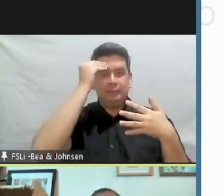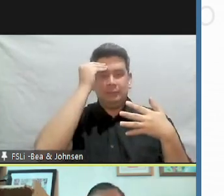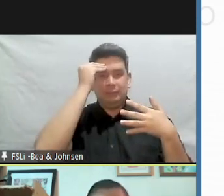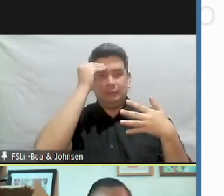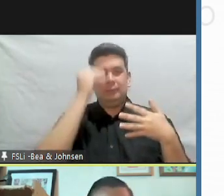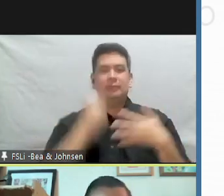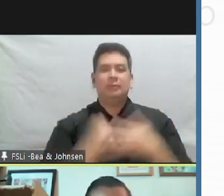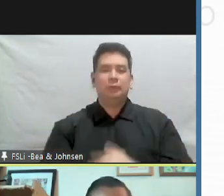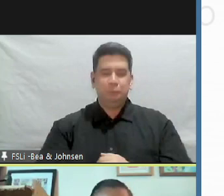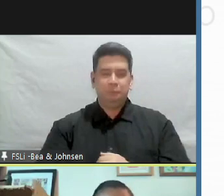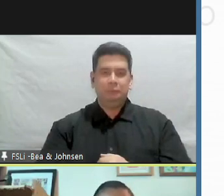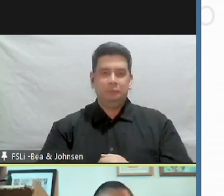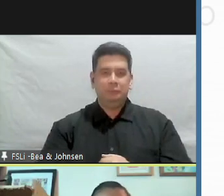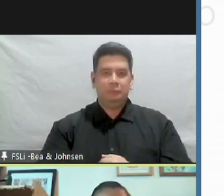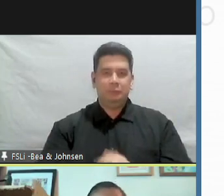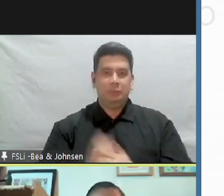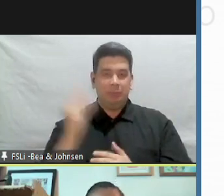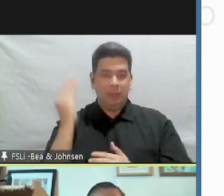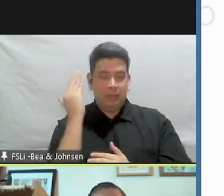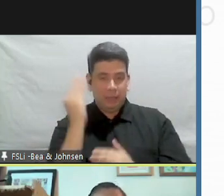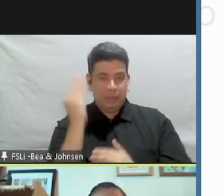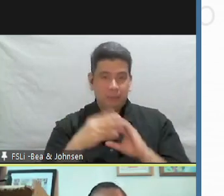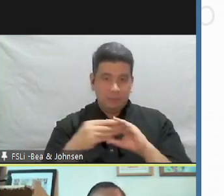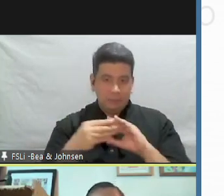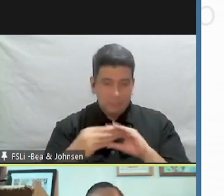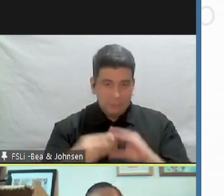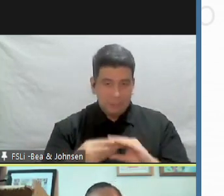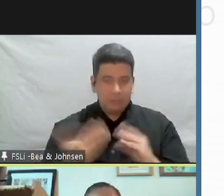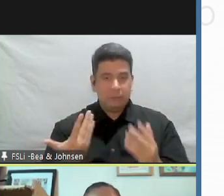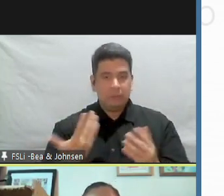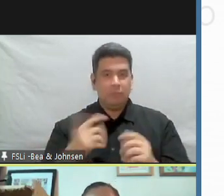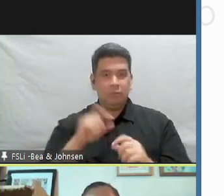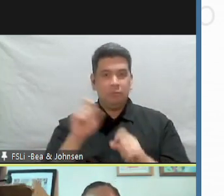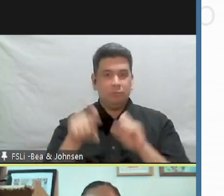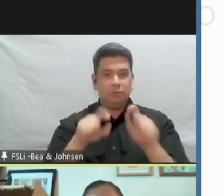tanungan or open forum, malayang talakayan. So,